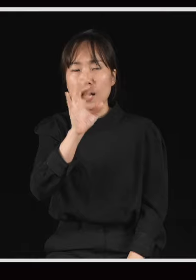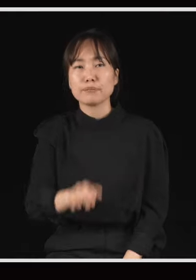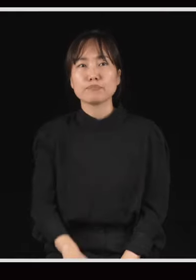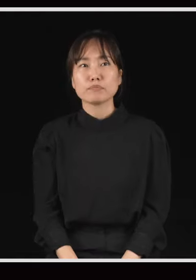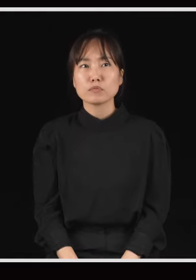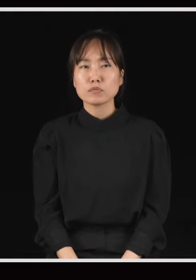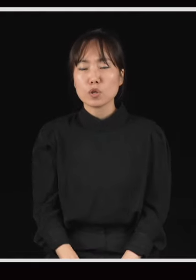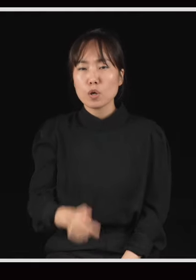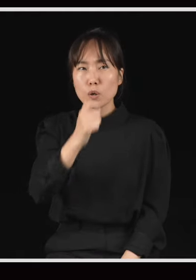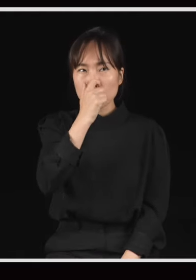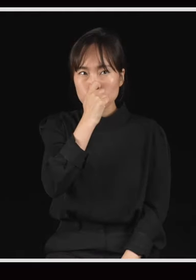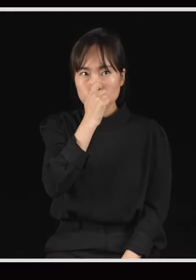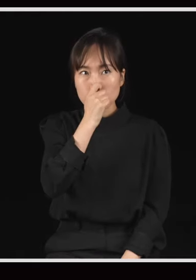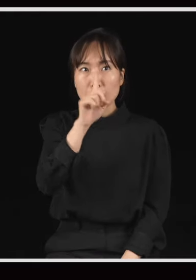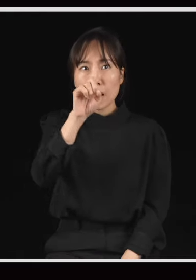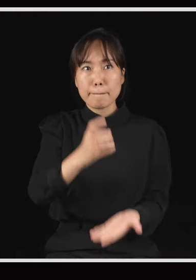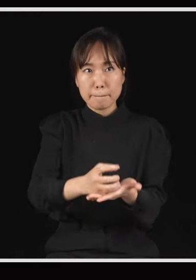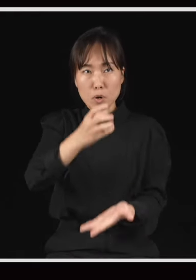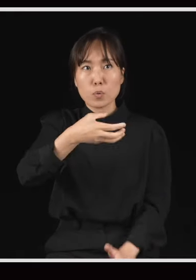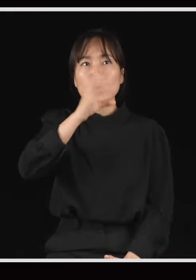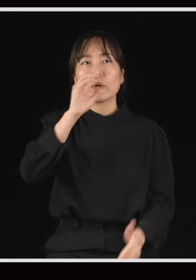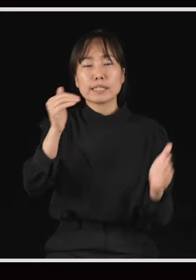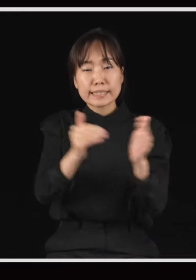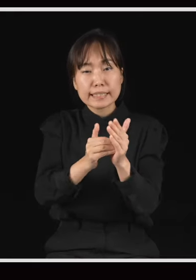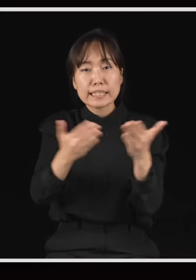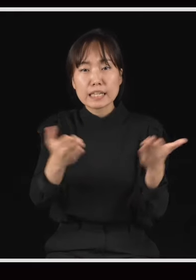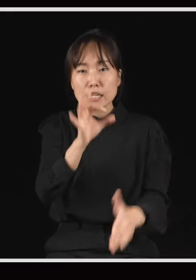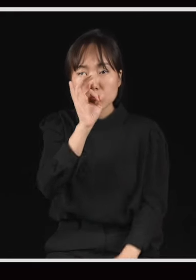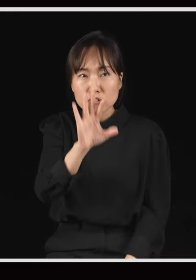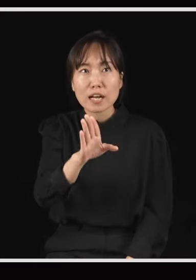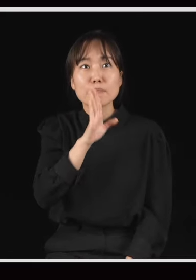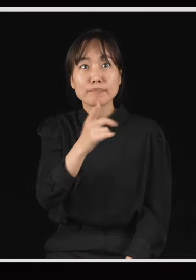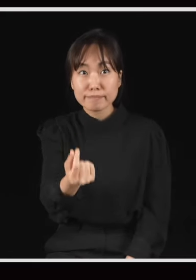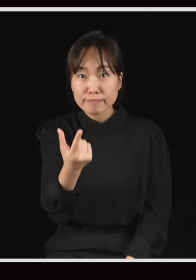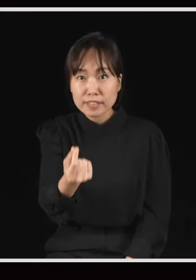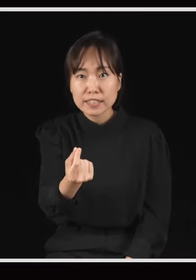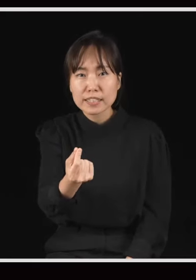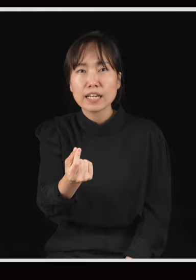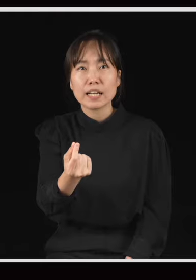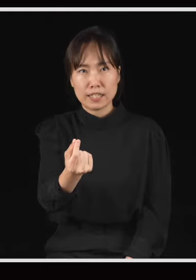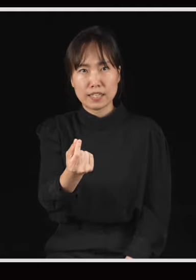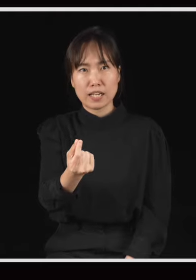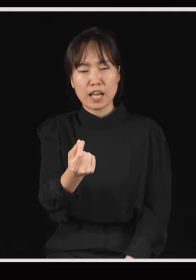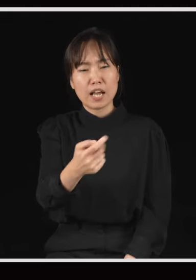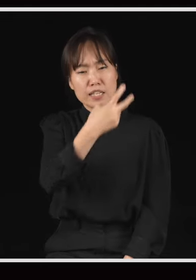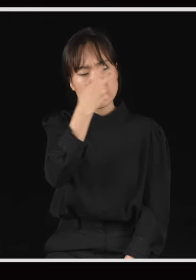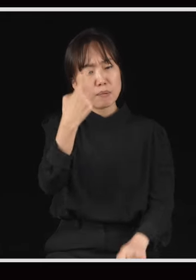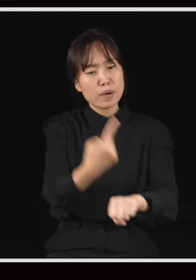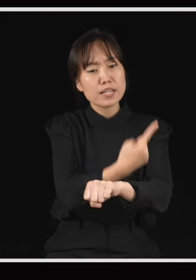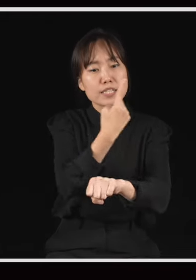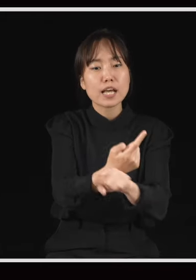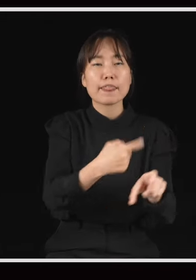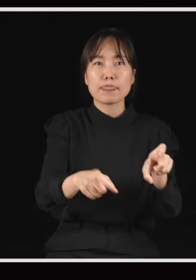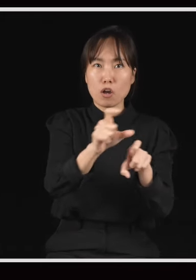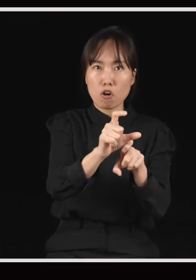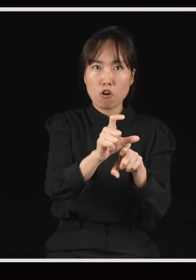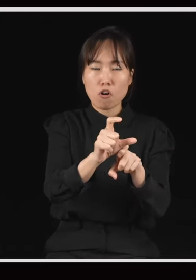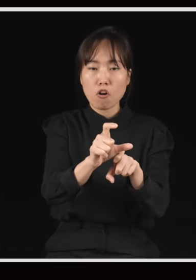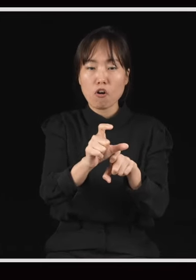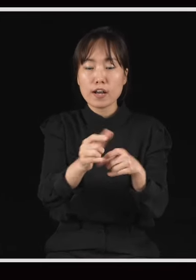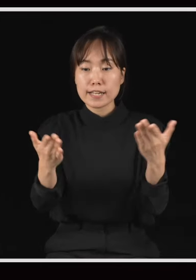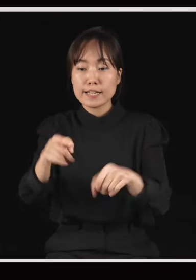기본적으로 소주 한 병을 먹고 과로를 할 용기가 있는 분이 아니라면 차라리 1시간 더 잠을 자고 일하는